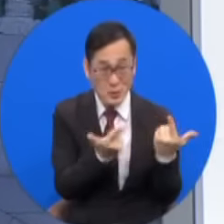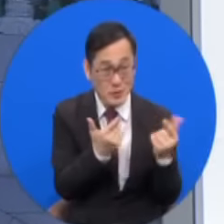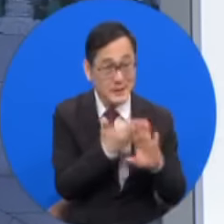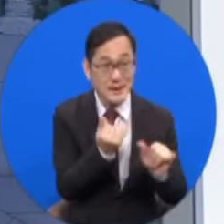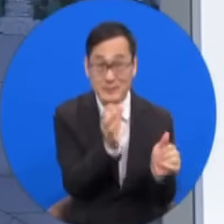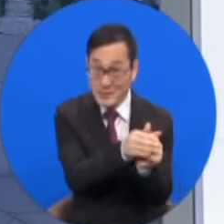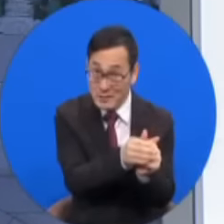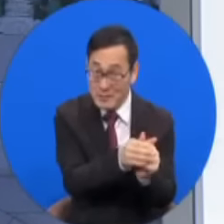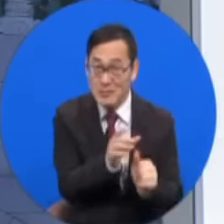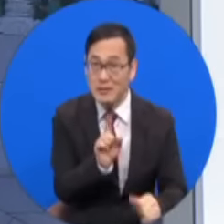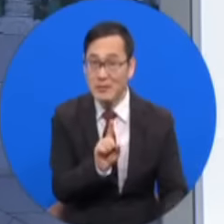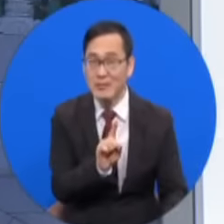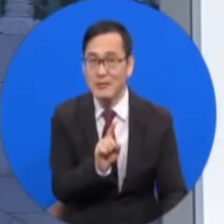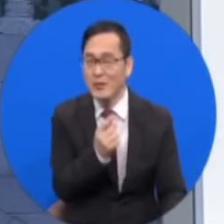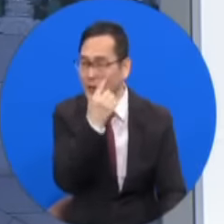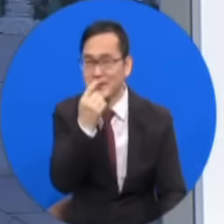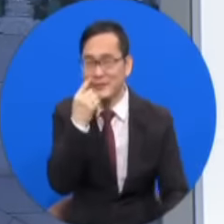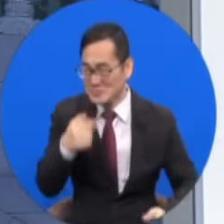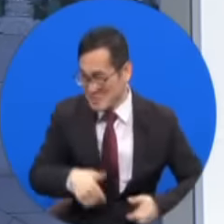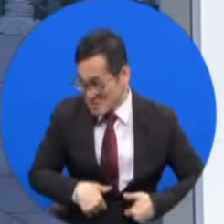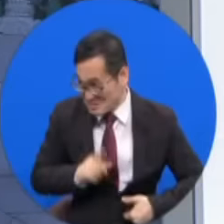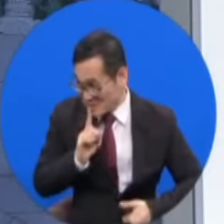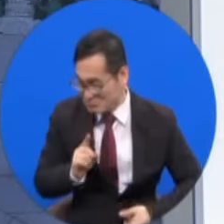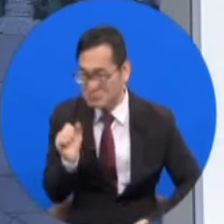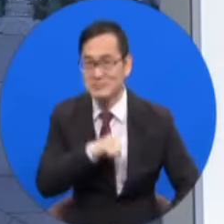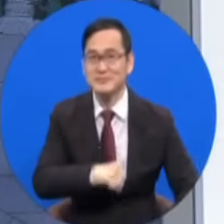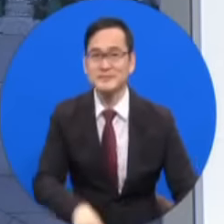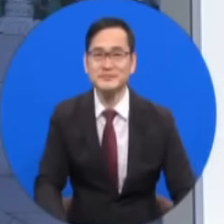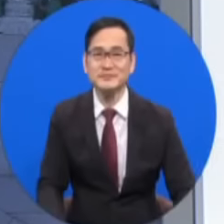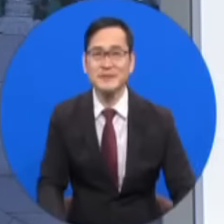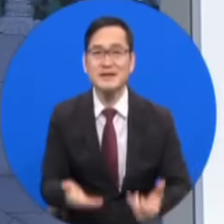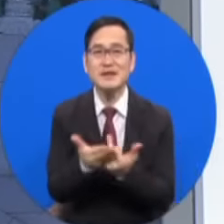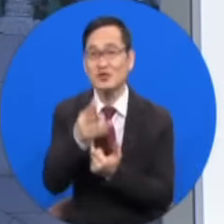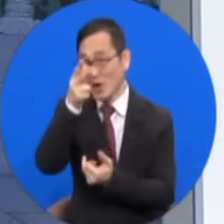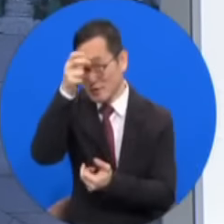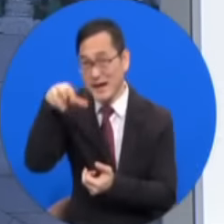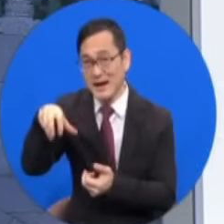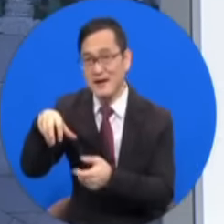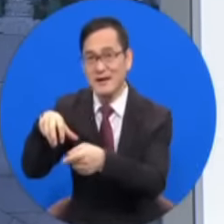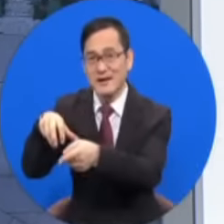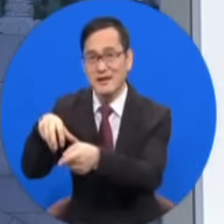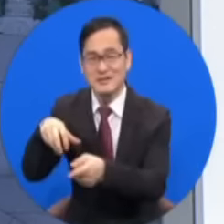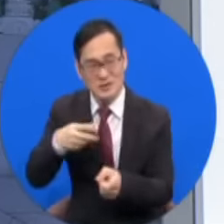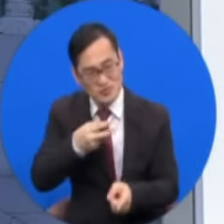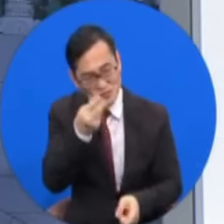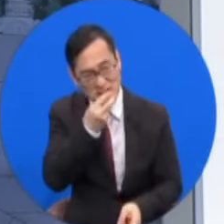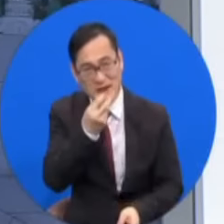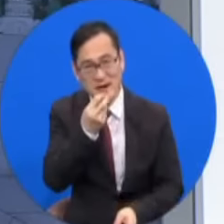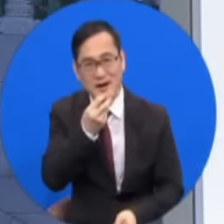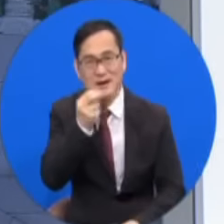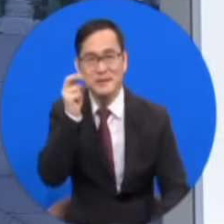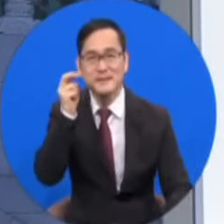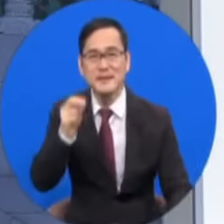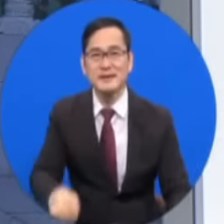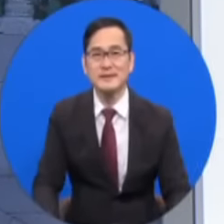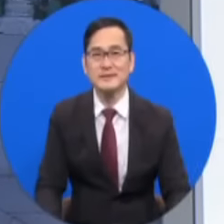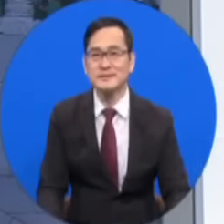제주 경찰서에서 어 제주가 제주 경찰에 수사를 의뢰해 놓은 지금 그런 상황이잖아요